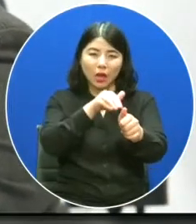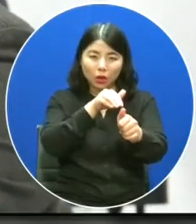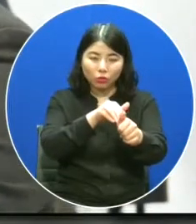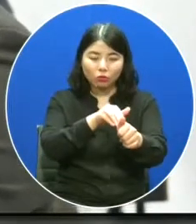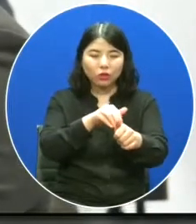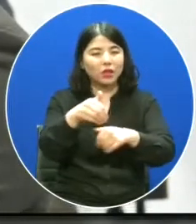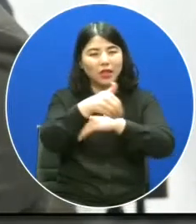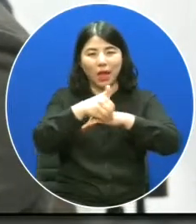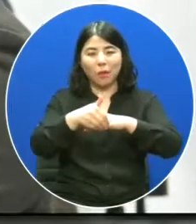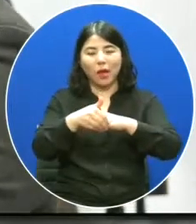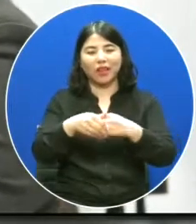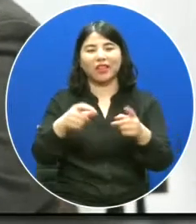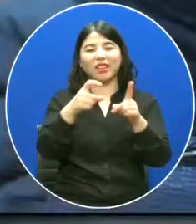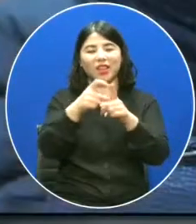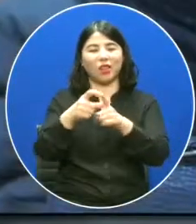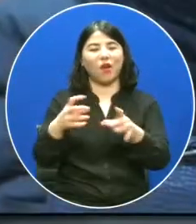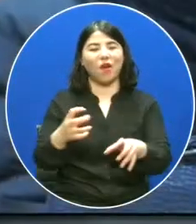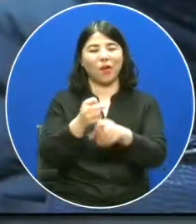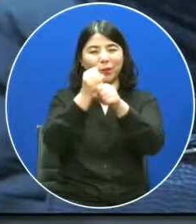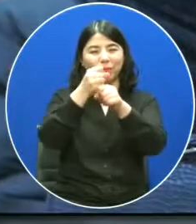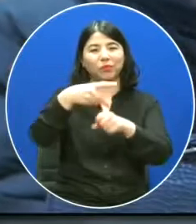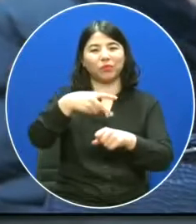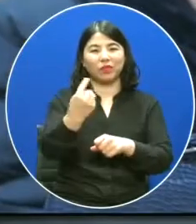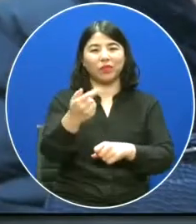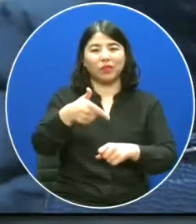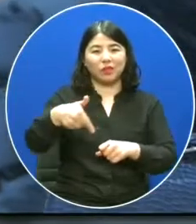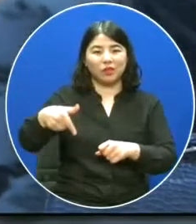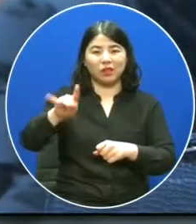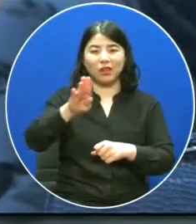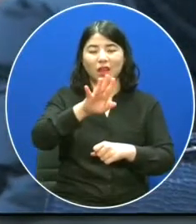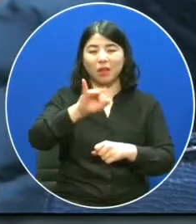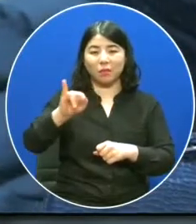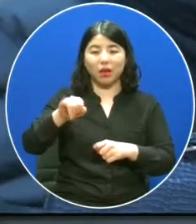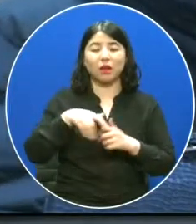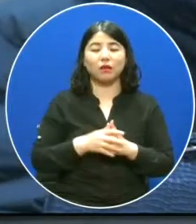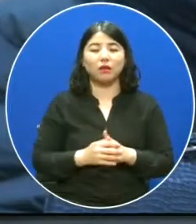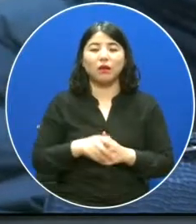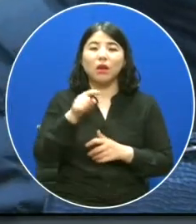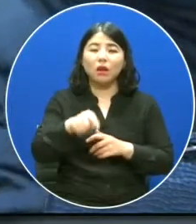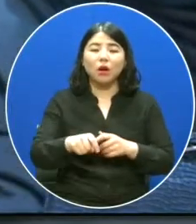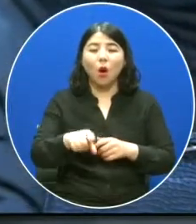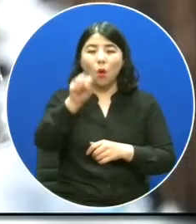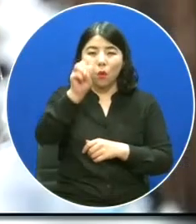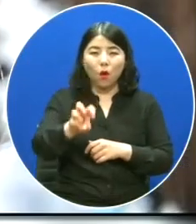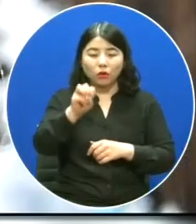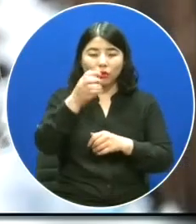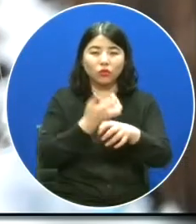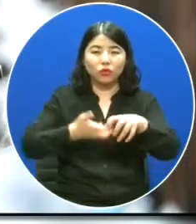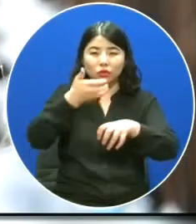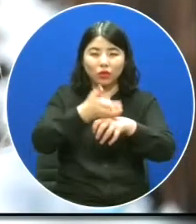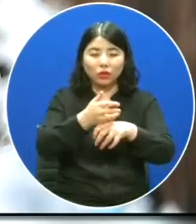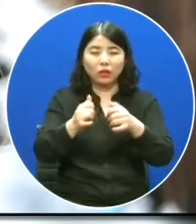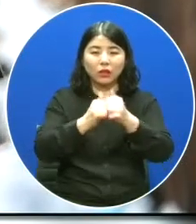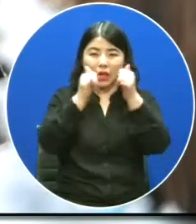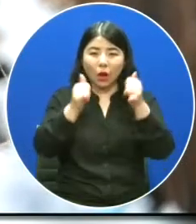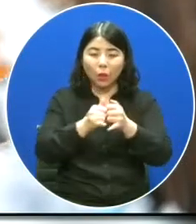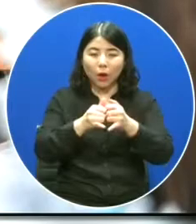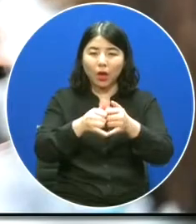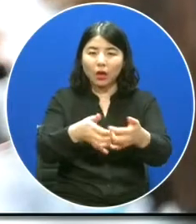줄임말입니다. 이 청년 실험단이 조직된 목적은 1년 동안 광주 사회혁신 플랫폼과